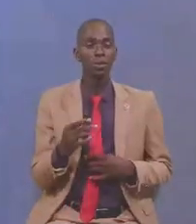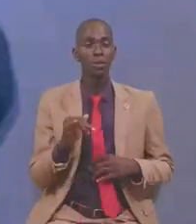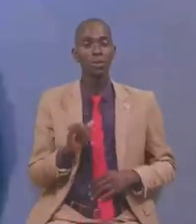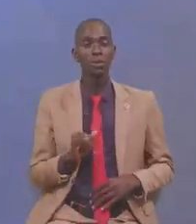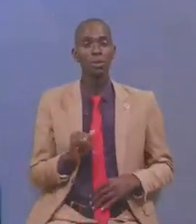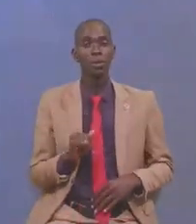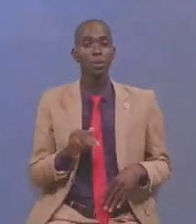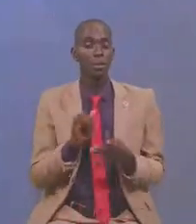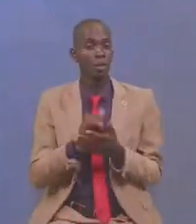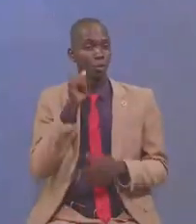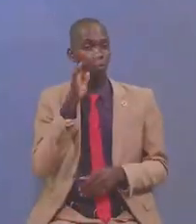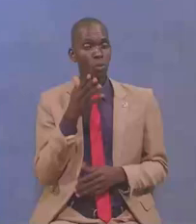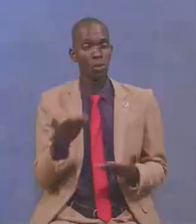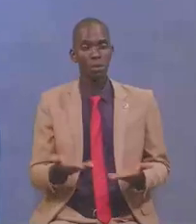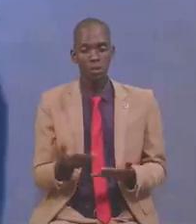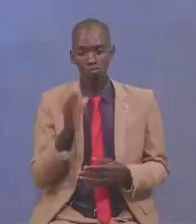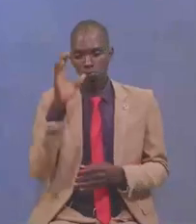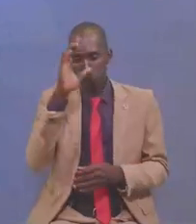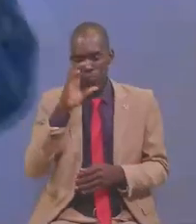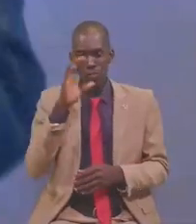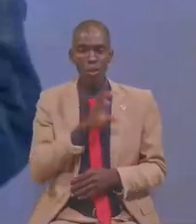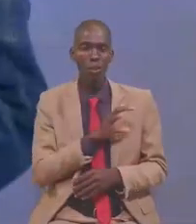que elle le pria.